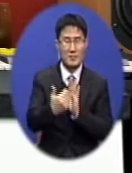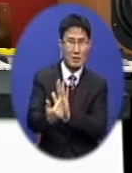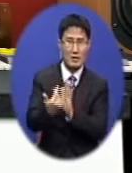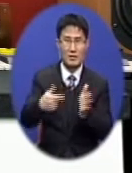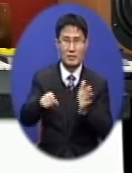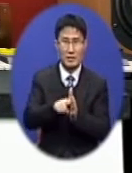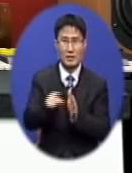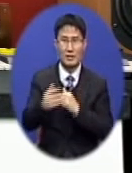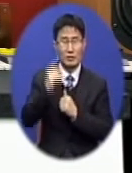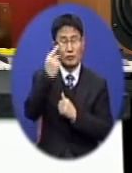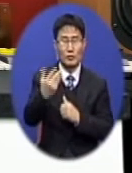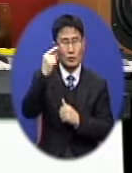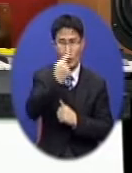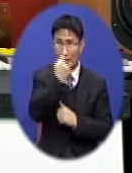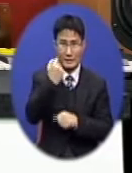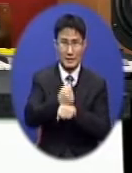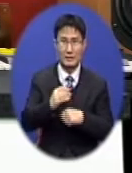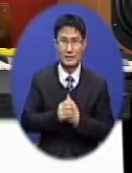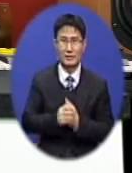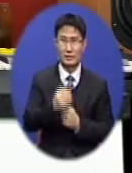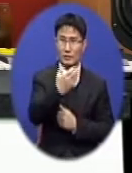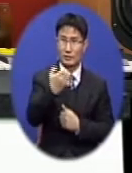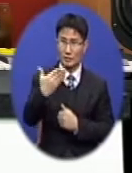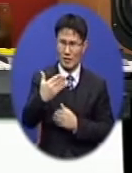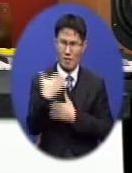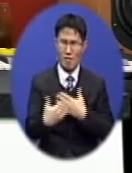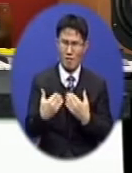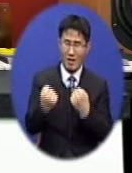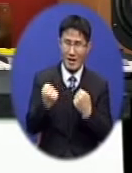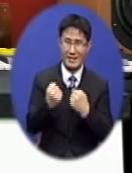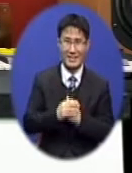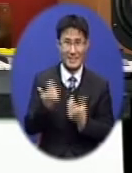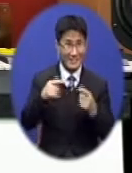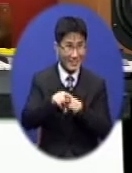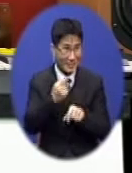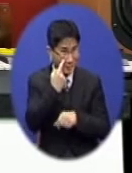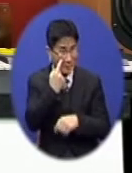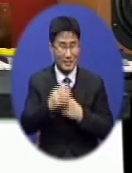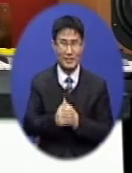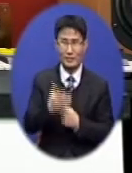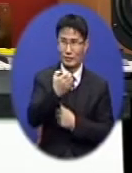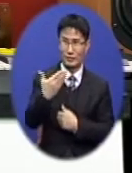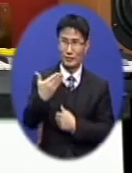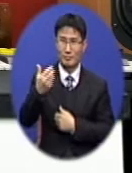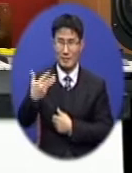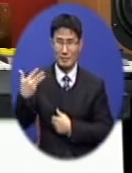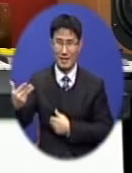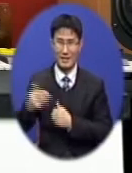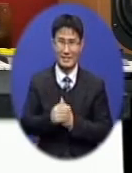퀴즈를 통해서 알아보는 시간 99세까지 팔팔하게 우리 함께 네. 하자고요. 자,